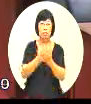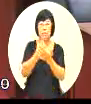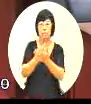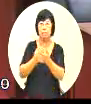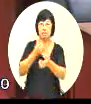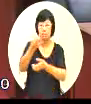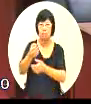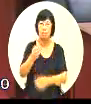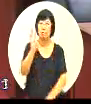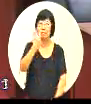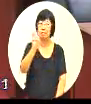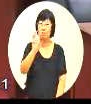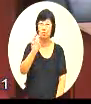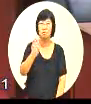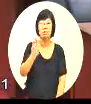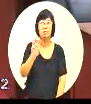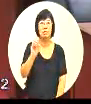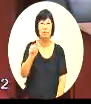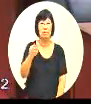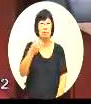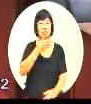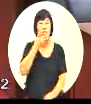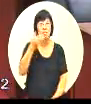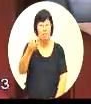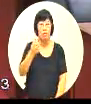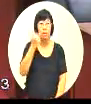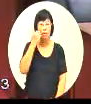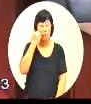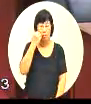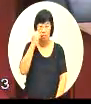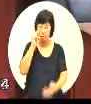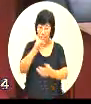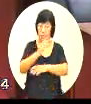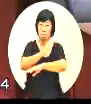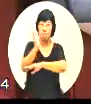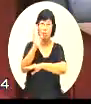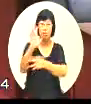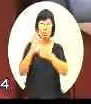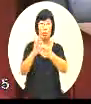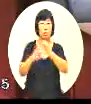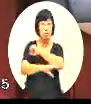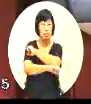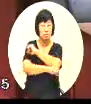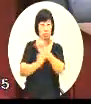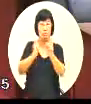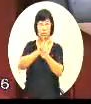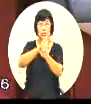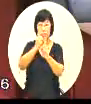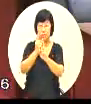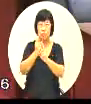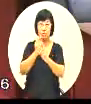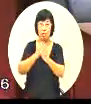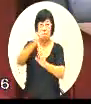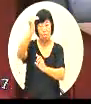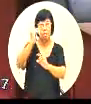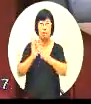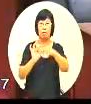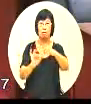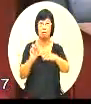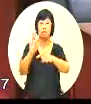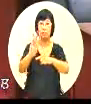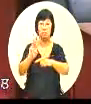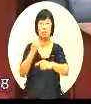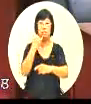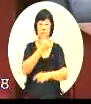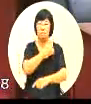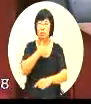所以各位只要看报纸，有一天高雄市你只要看到那个基准利率高到 3%, 那一年高雄的资本支出啊大